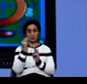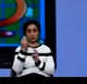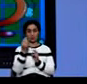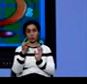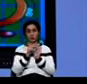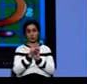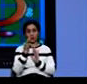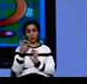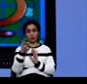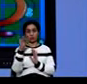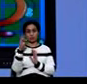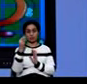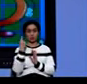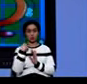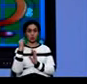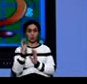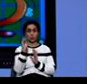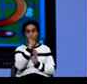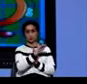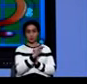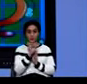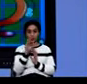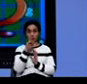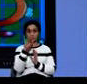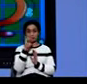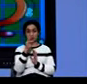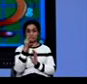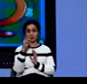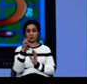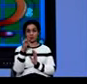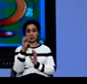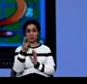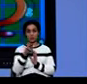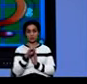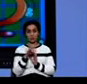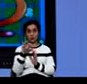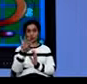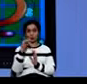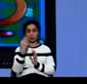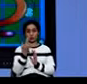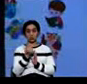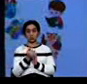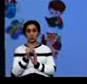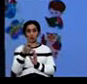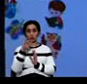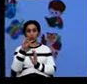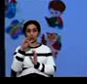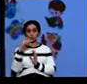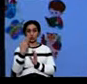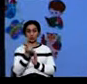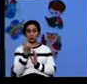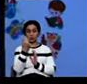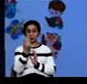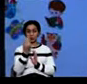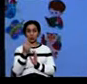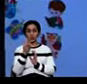білен бірге «один» сонын қолдаймыз. Один гранат. Груша. Груша